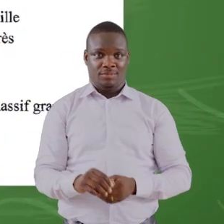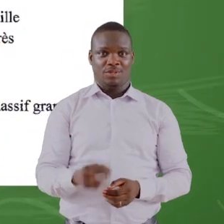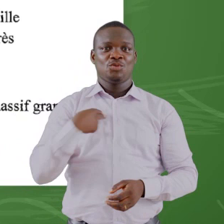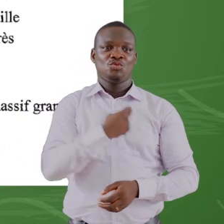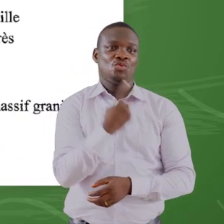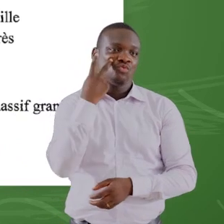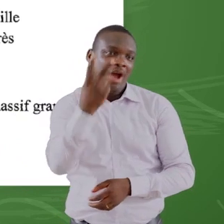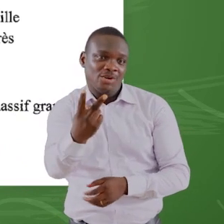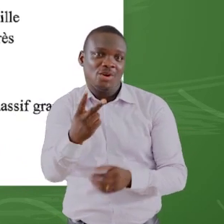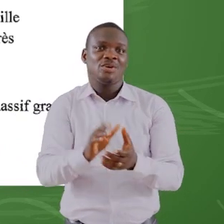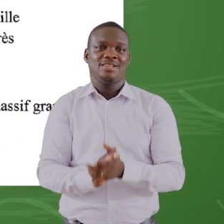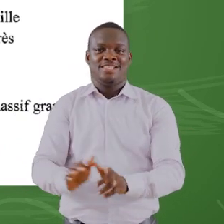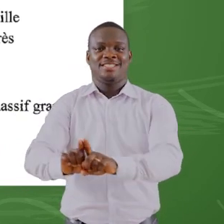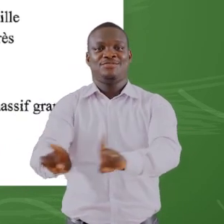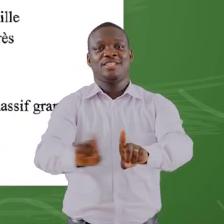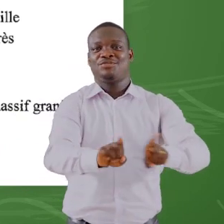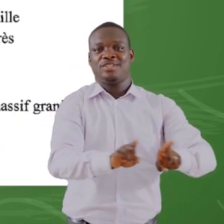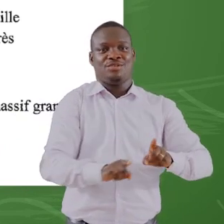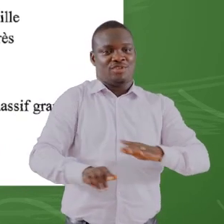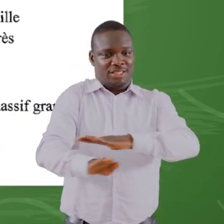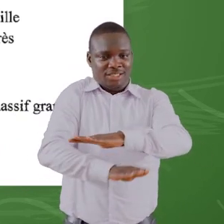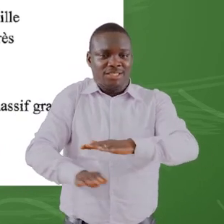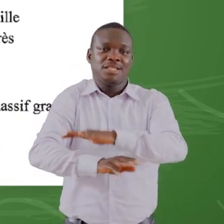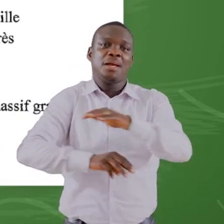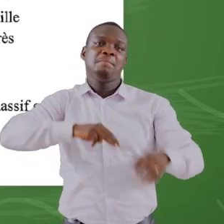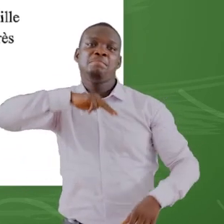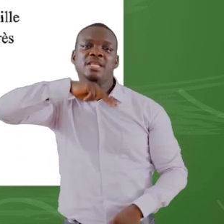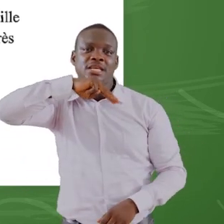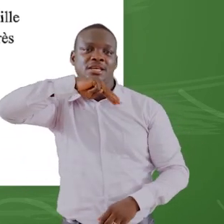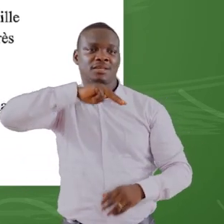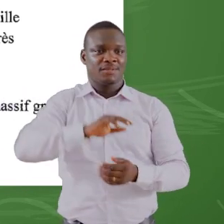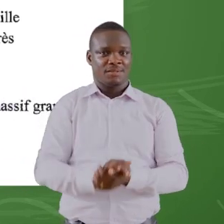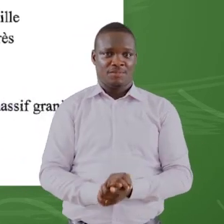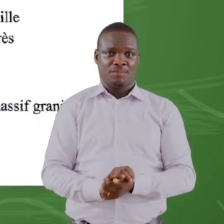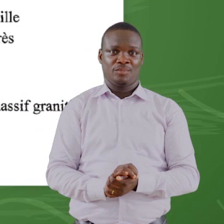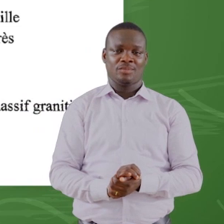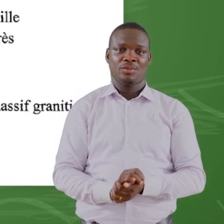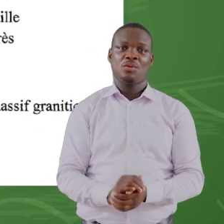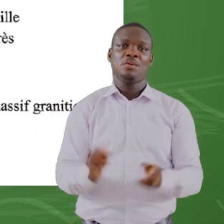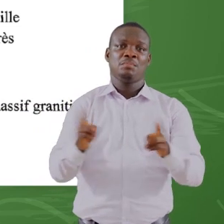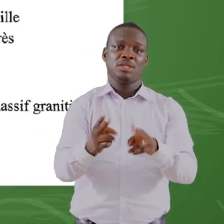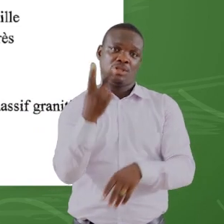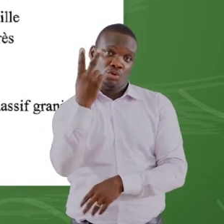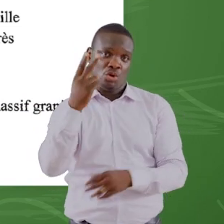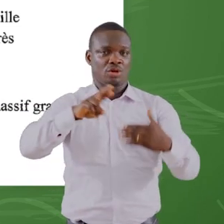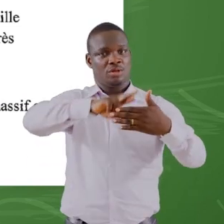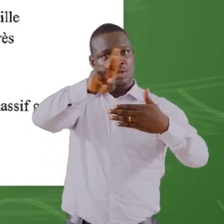présente différents gîtes miniers. Donc, en petit